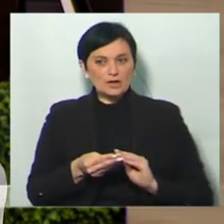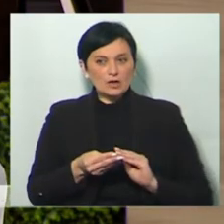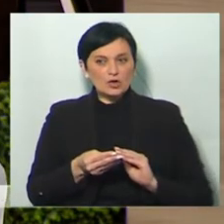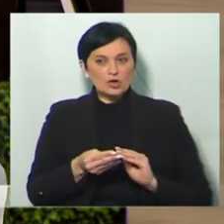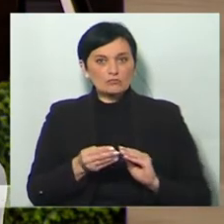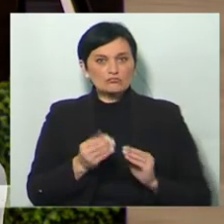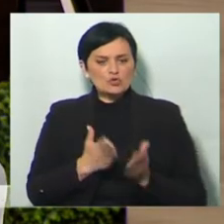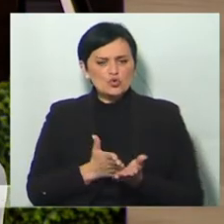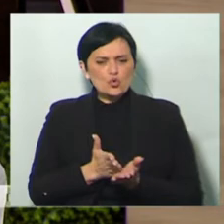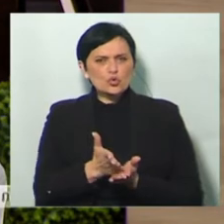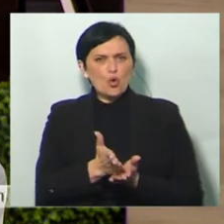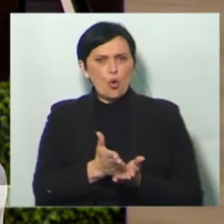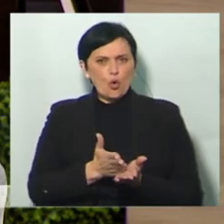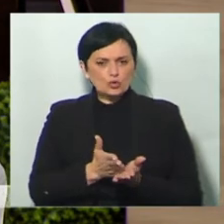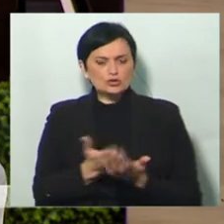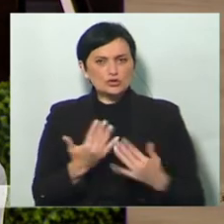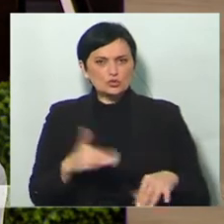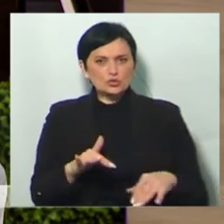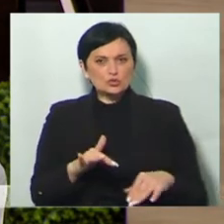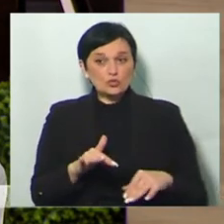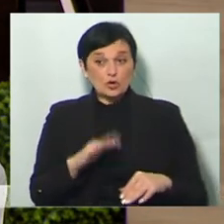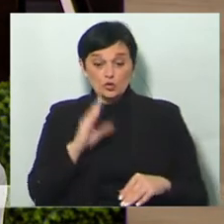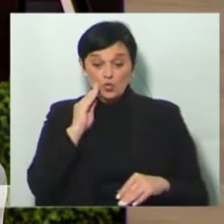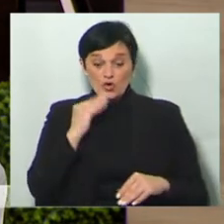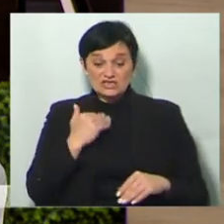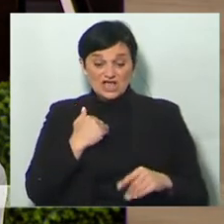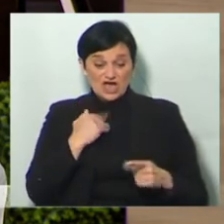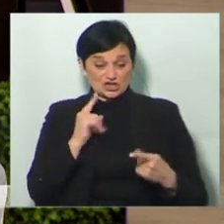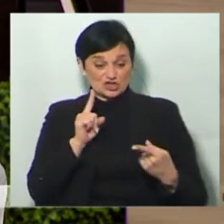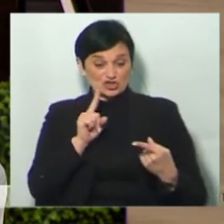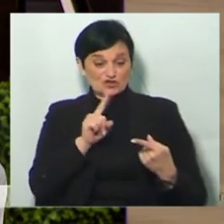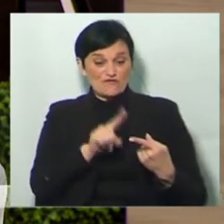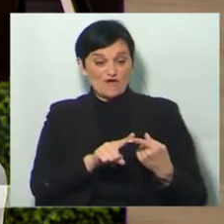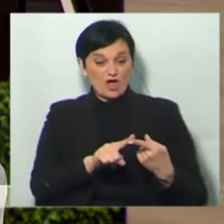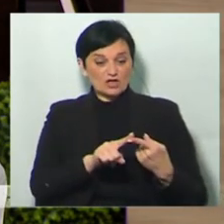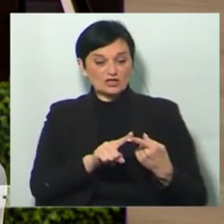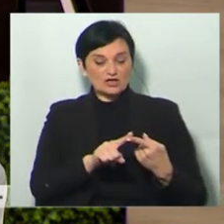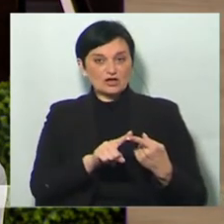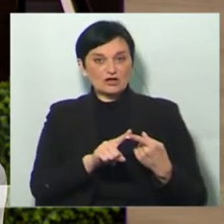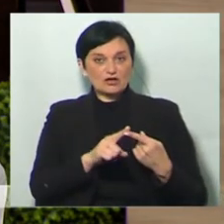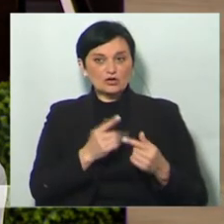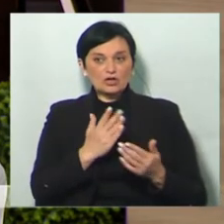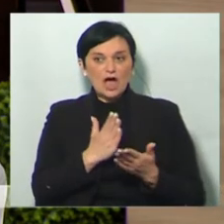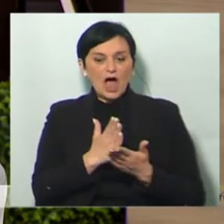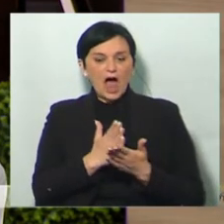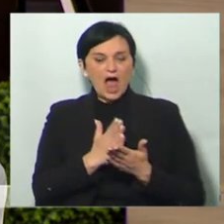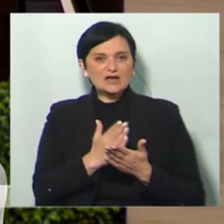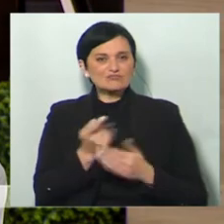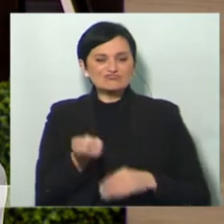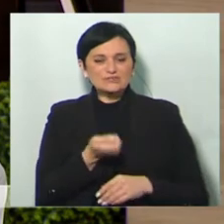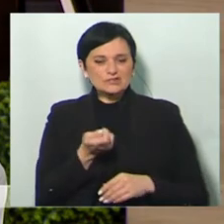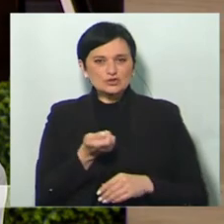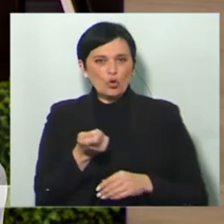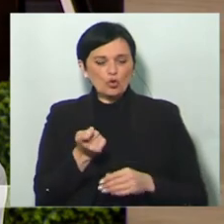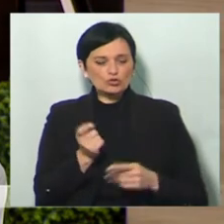ვთქვათ, ქრონიკული. Როდესაც ჩვენი კონტაქტი არის არასრულყოფილი.